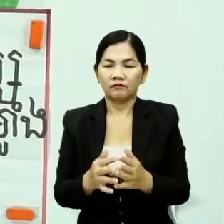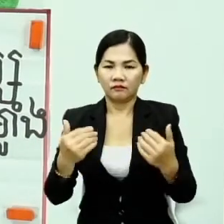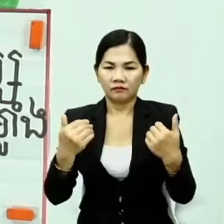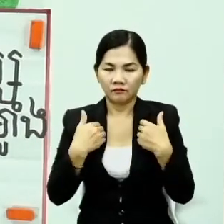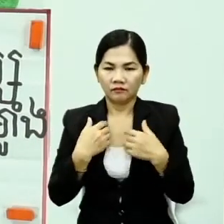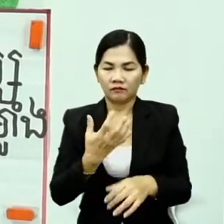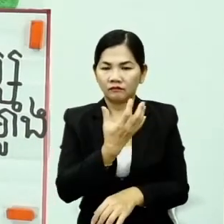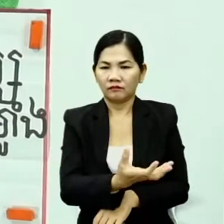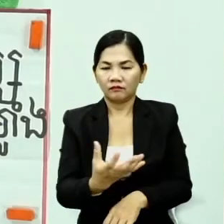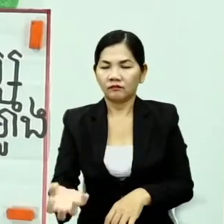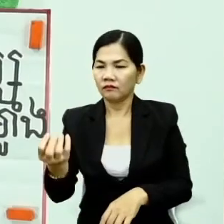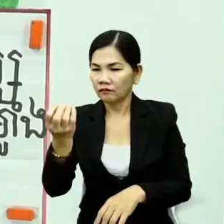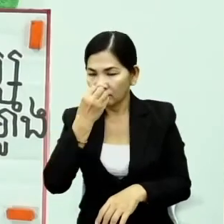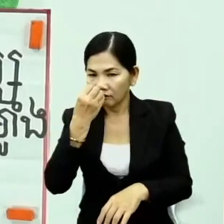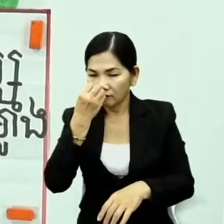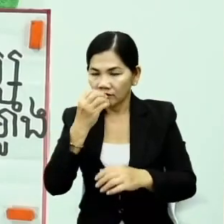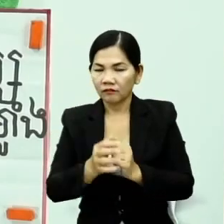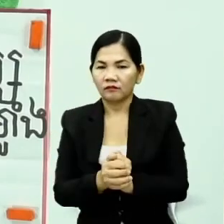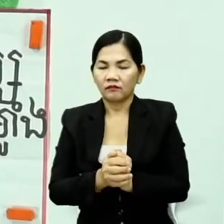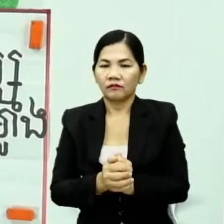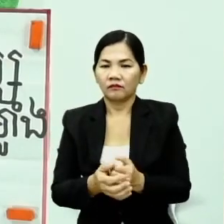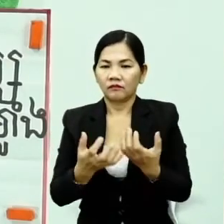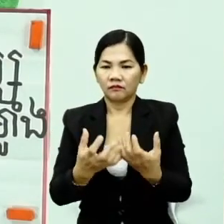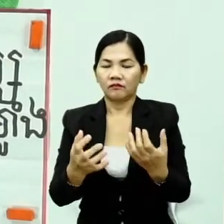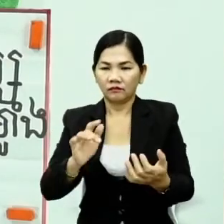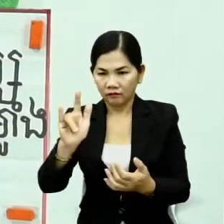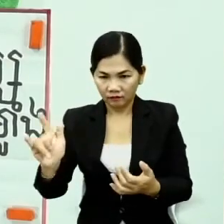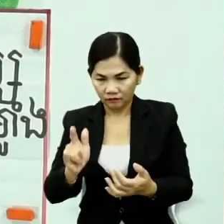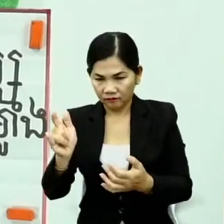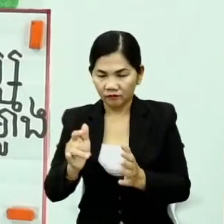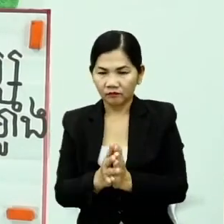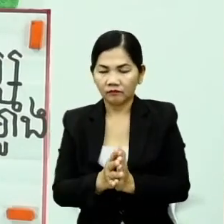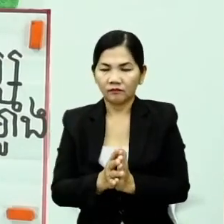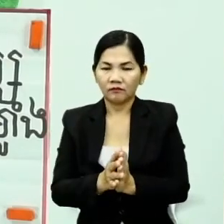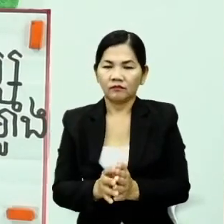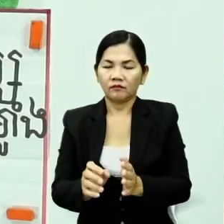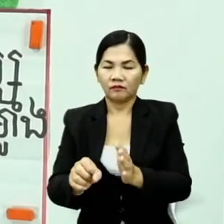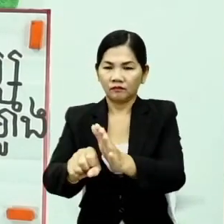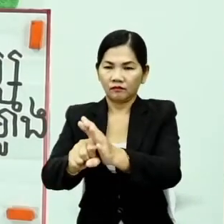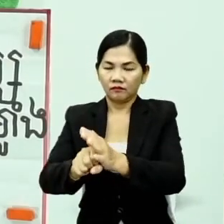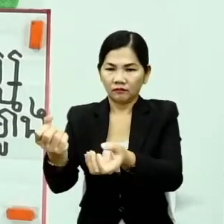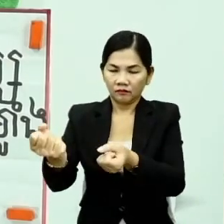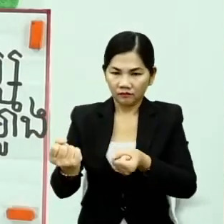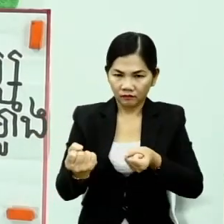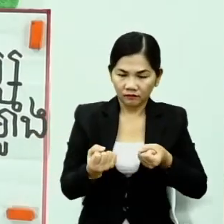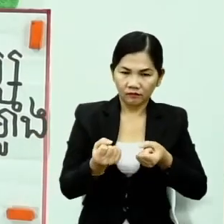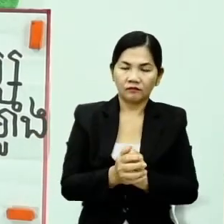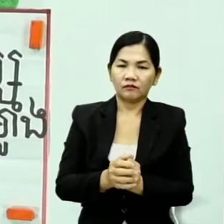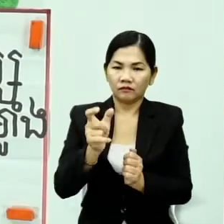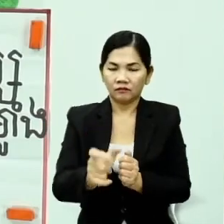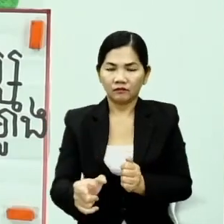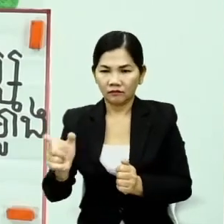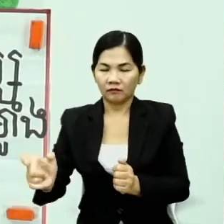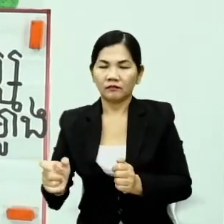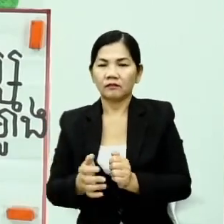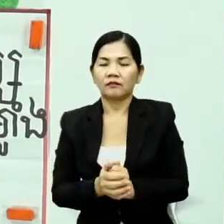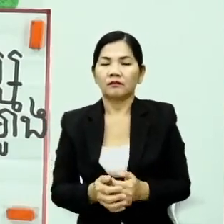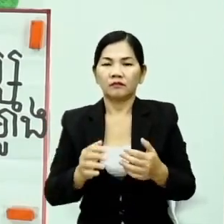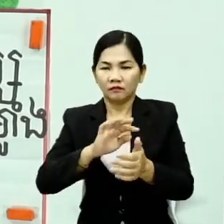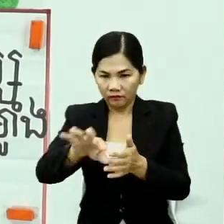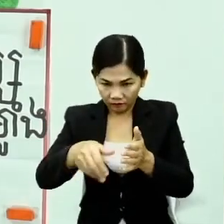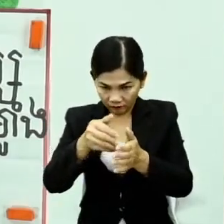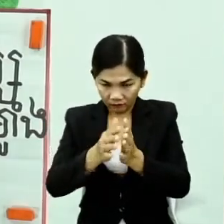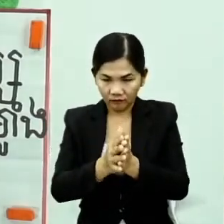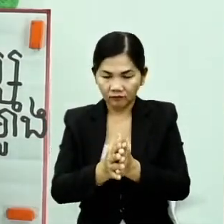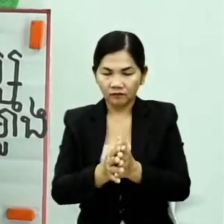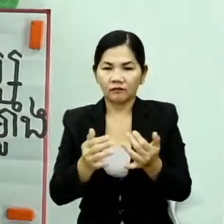ha cha miên chia xóm bà đẹp bà bà cha phó đó chia cùng lăng ưu tiên cha xâm rạp cha mà nụ dương là con cha ông con chả nát